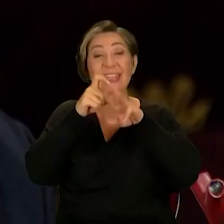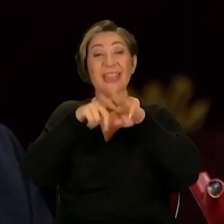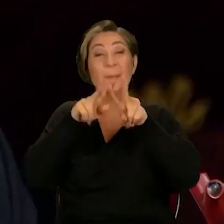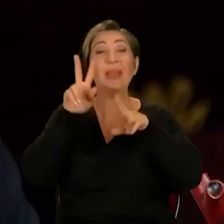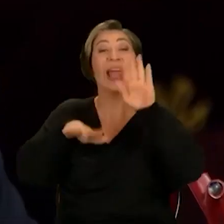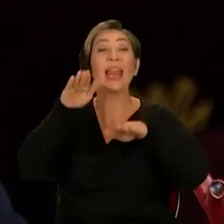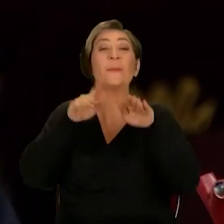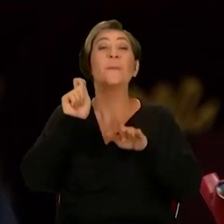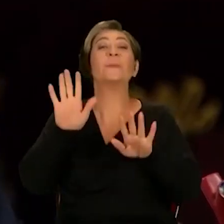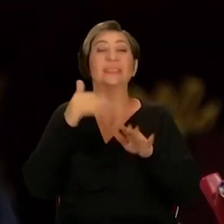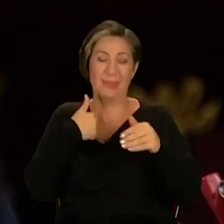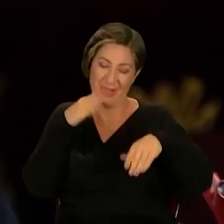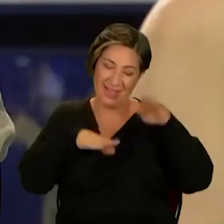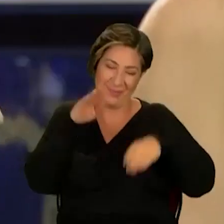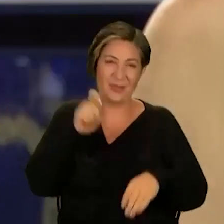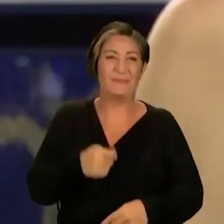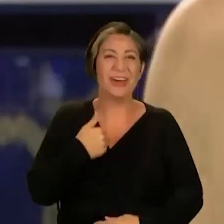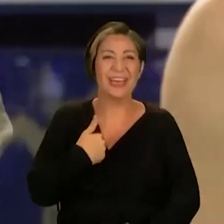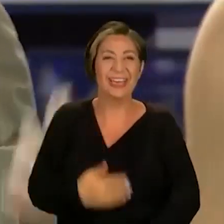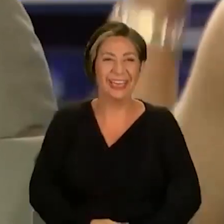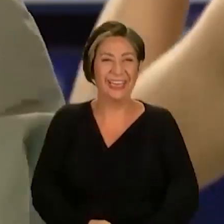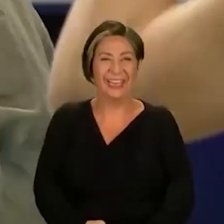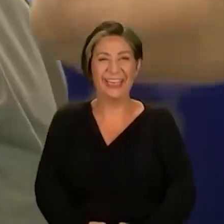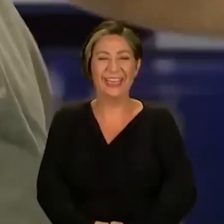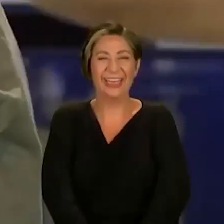reklamını yapmaz. Benim reklamımı yapar ama.